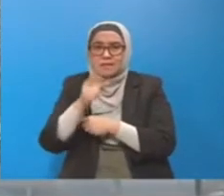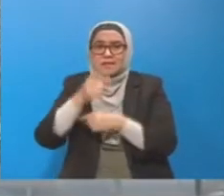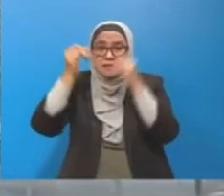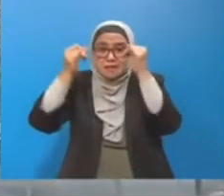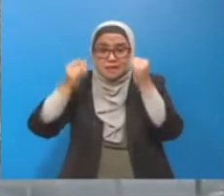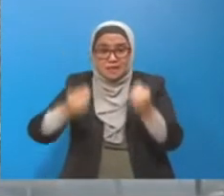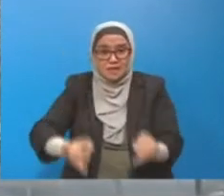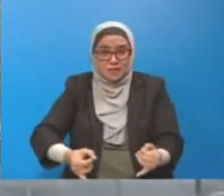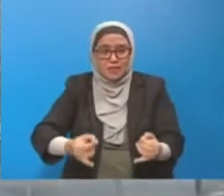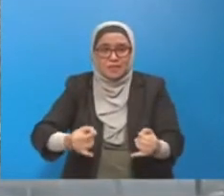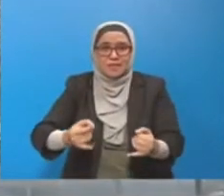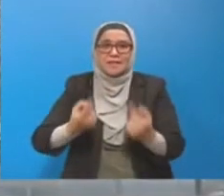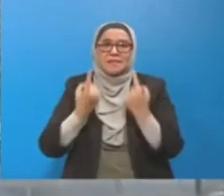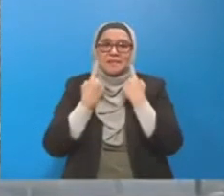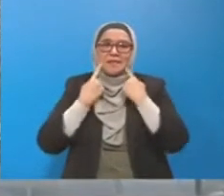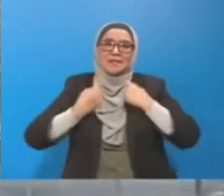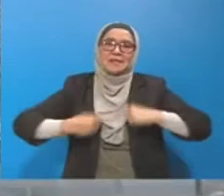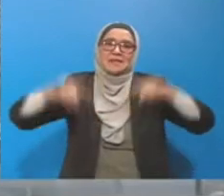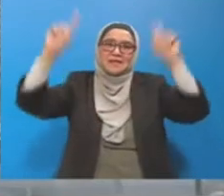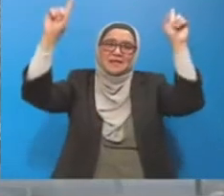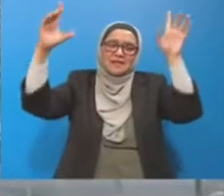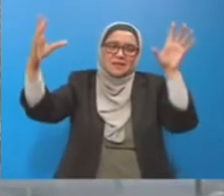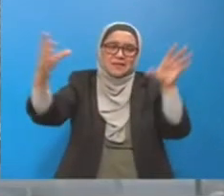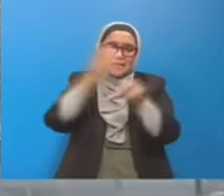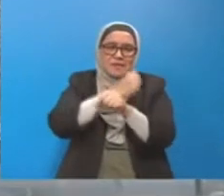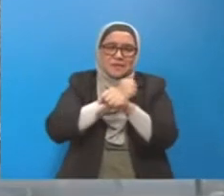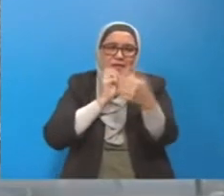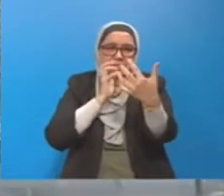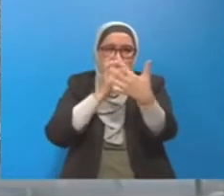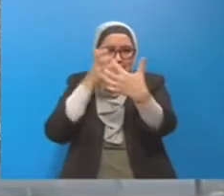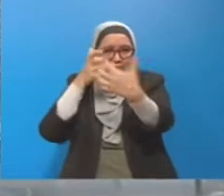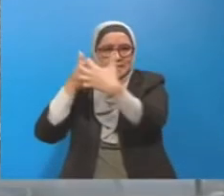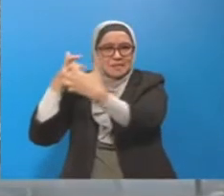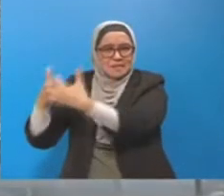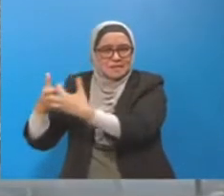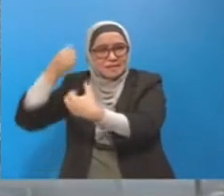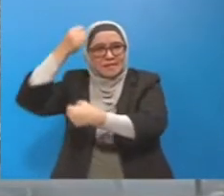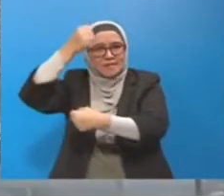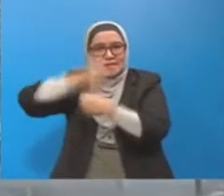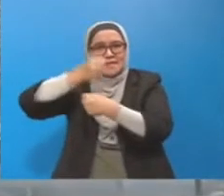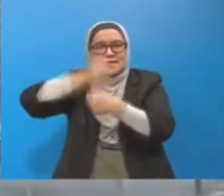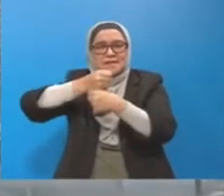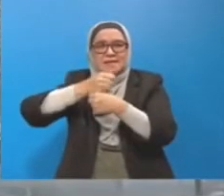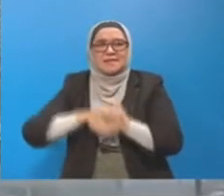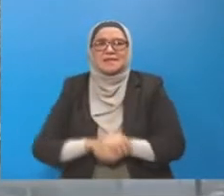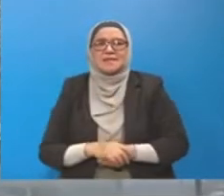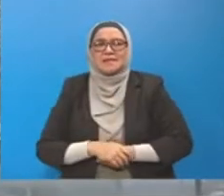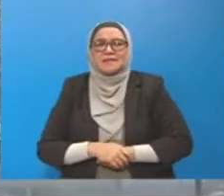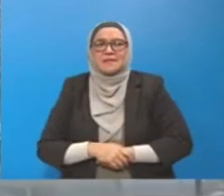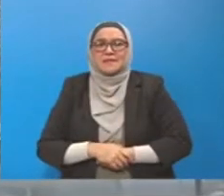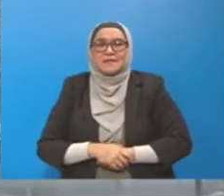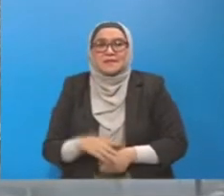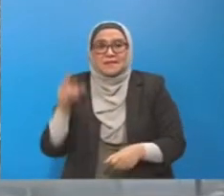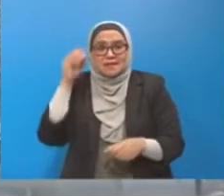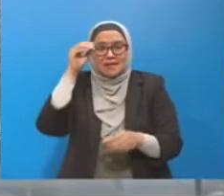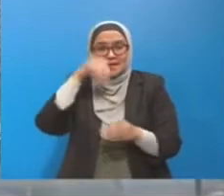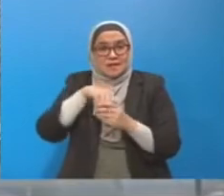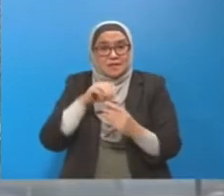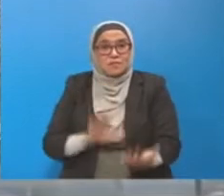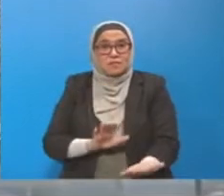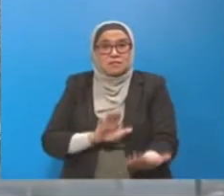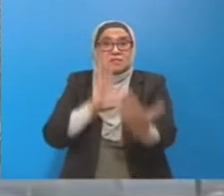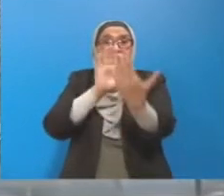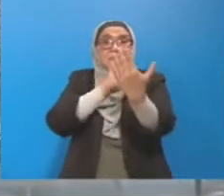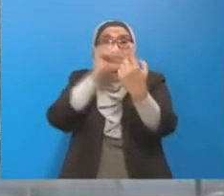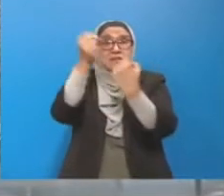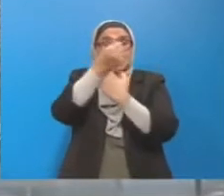telah berjaya mendapat padanan pekerjaan ataupun job matching dengan izin dalam depan ini situasi